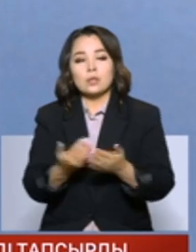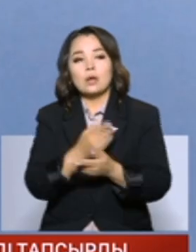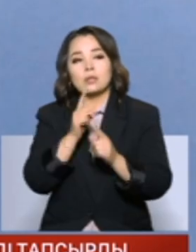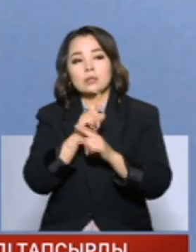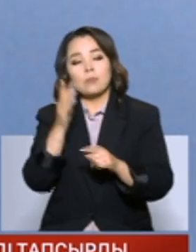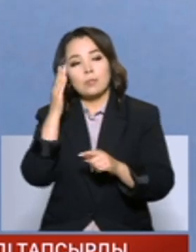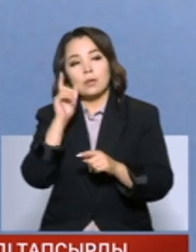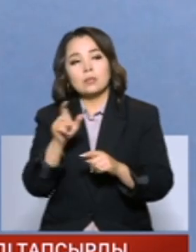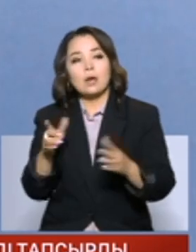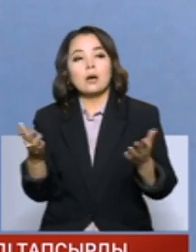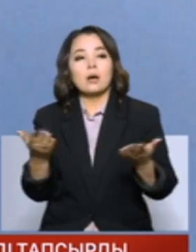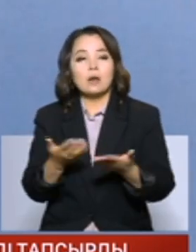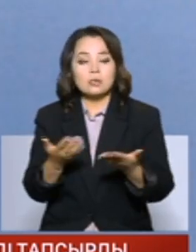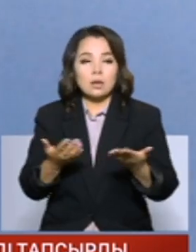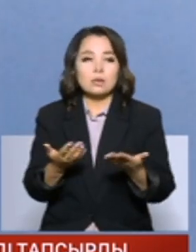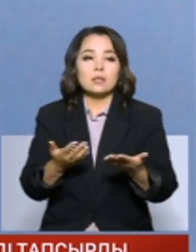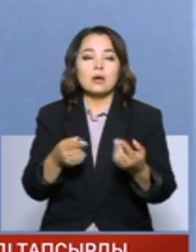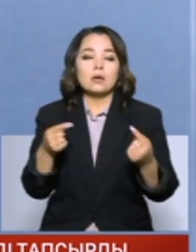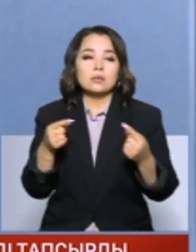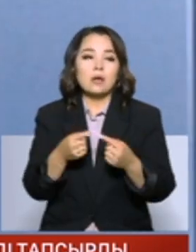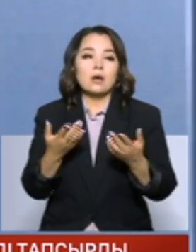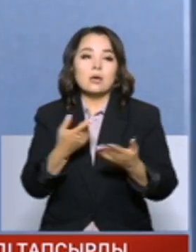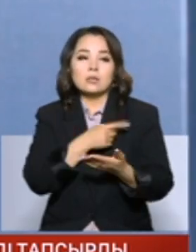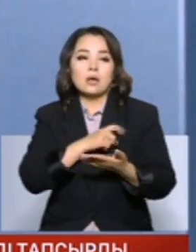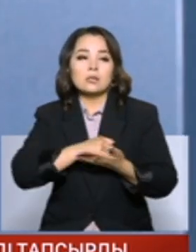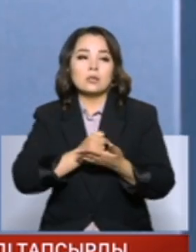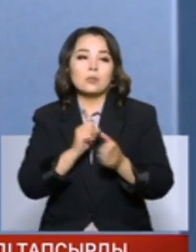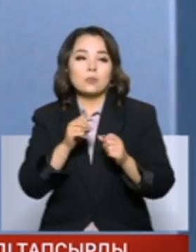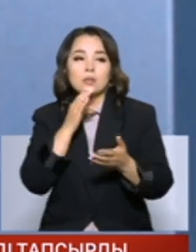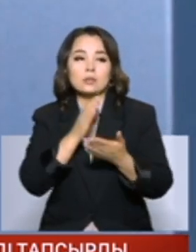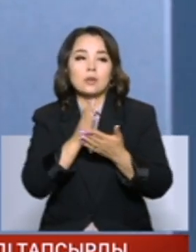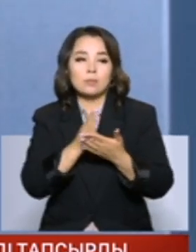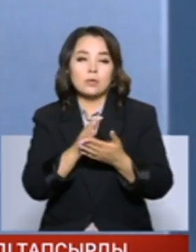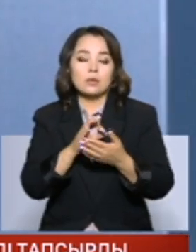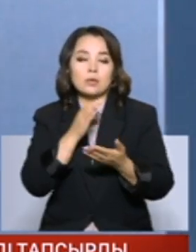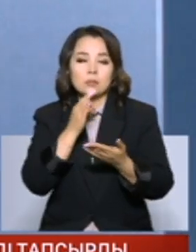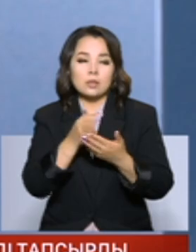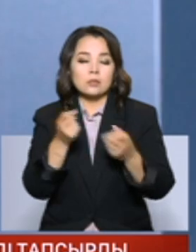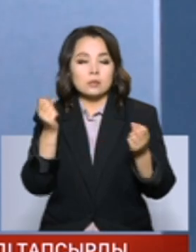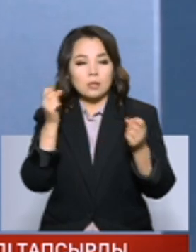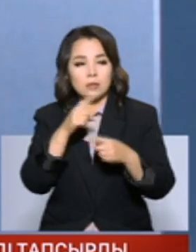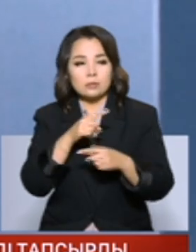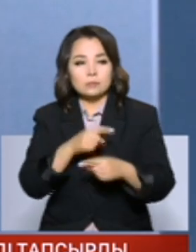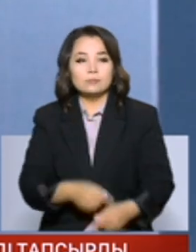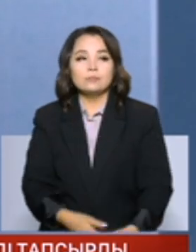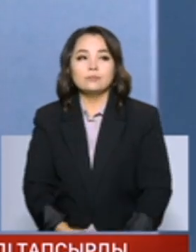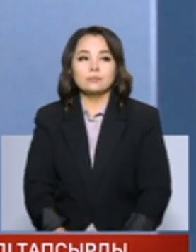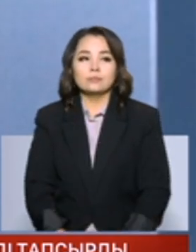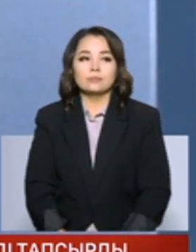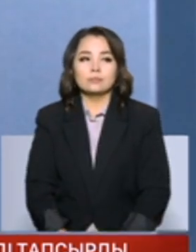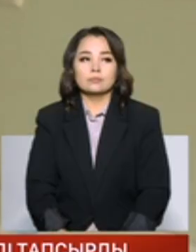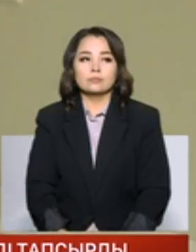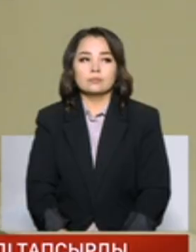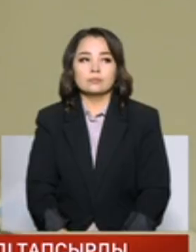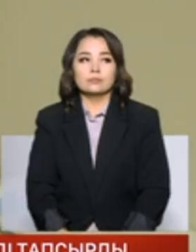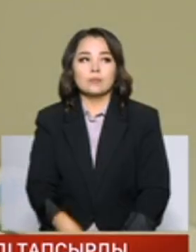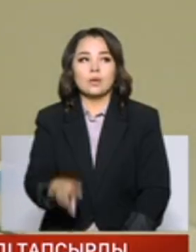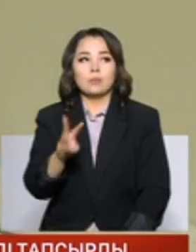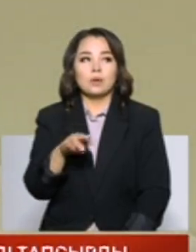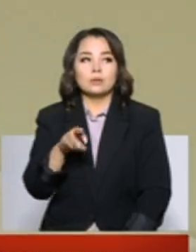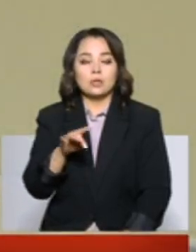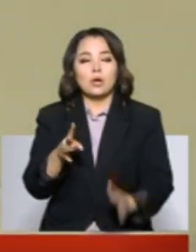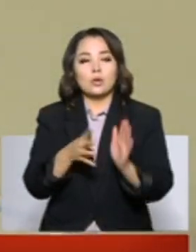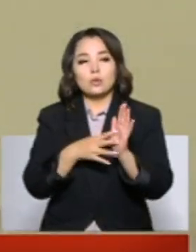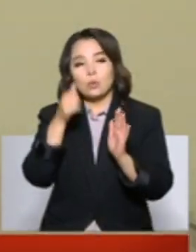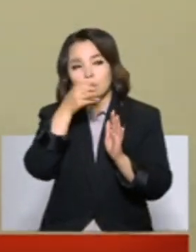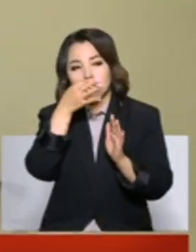халық пікірі қандай? Мергерлер нақты қандай диагноз қоя алады? Ая Мүтәлі анықтап көрді. Мөлдір Саят 9